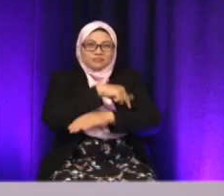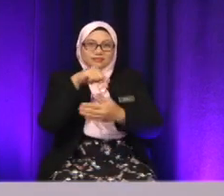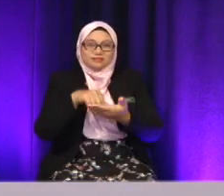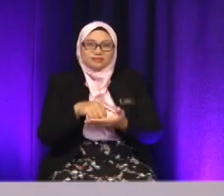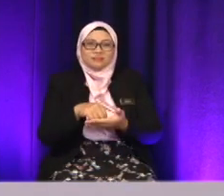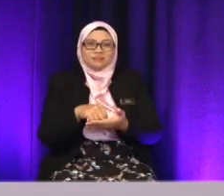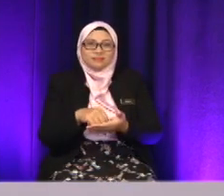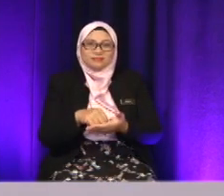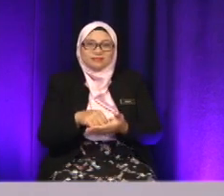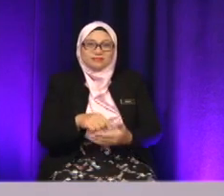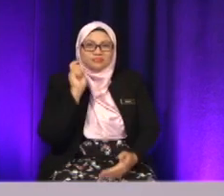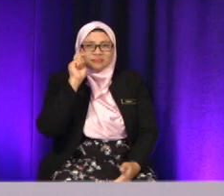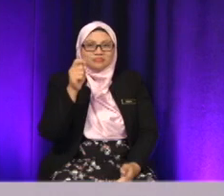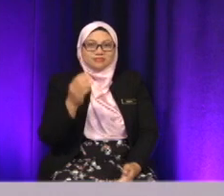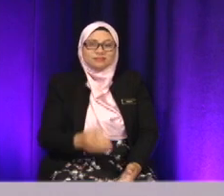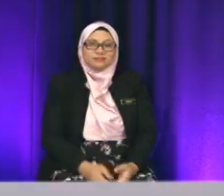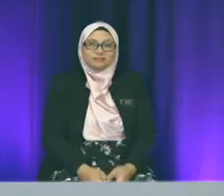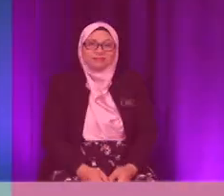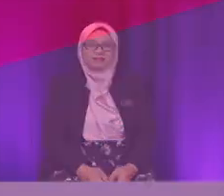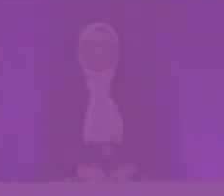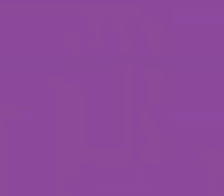jonggresikan profil beliau